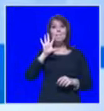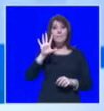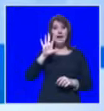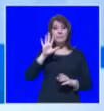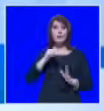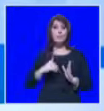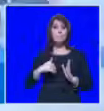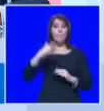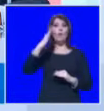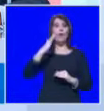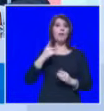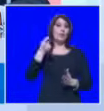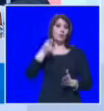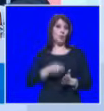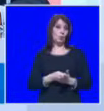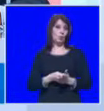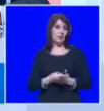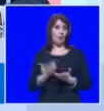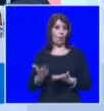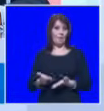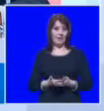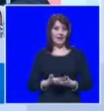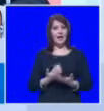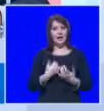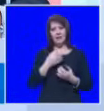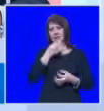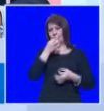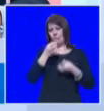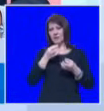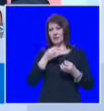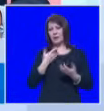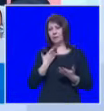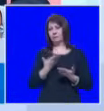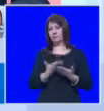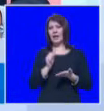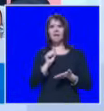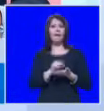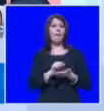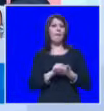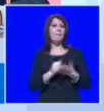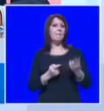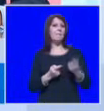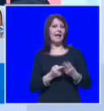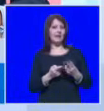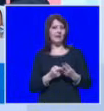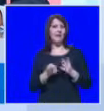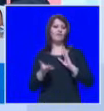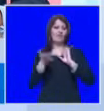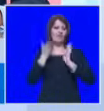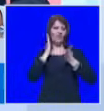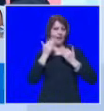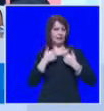по-голяма от придобиването? Аз обясних и пред медиите, както и в моя канал във